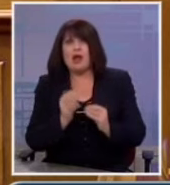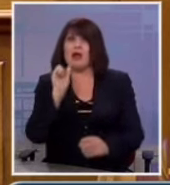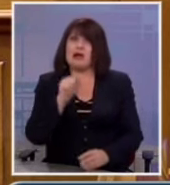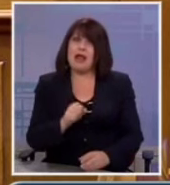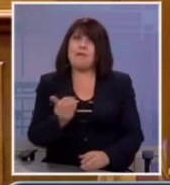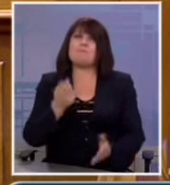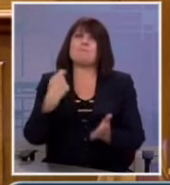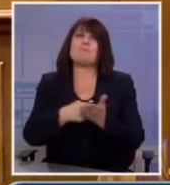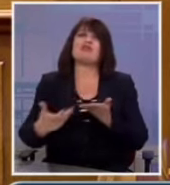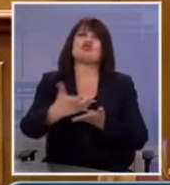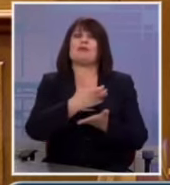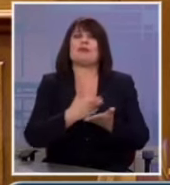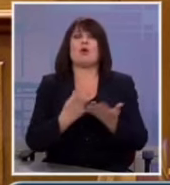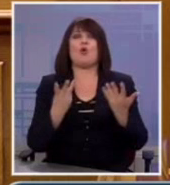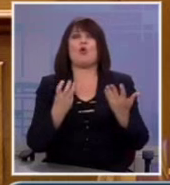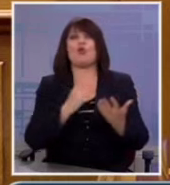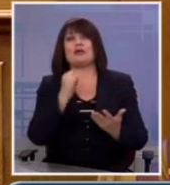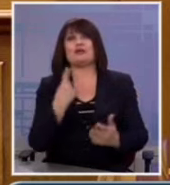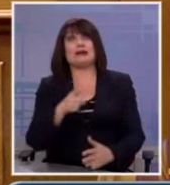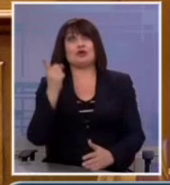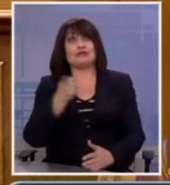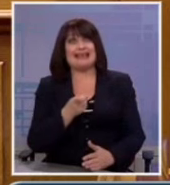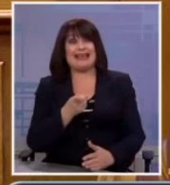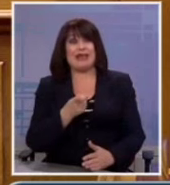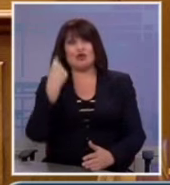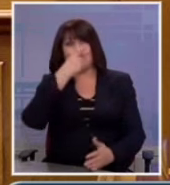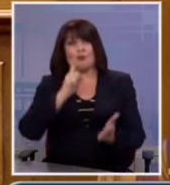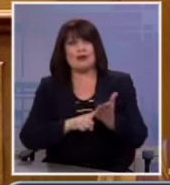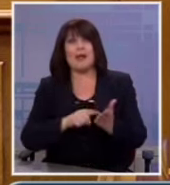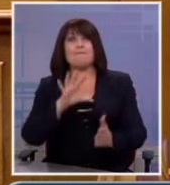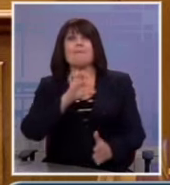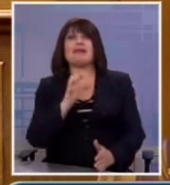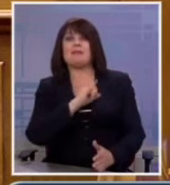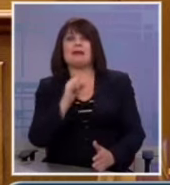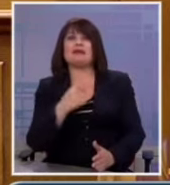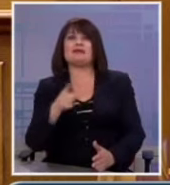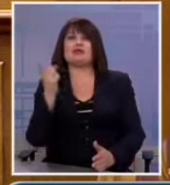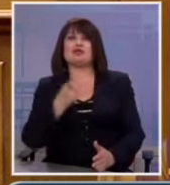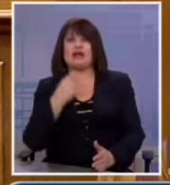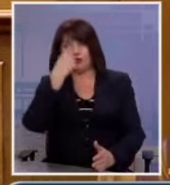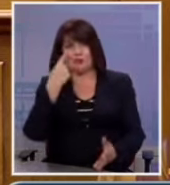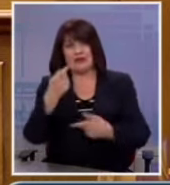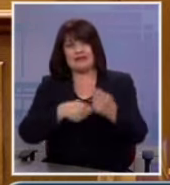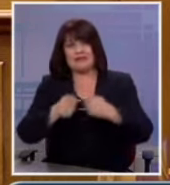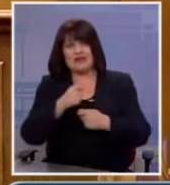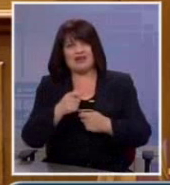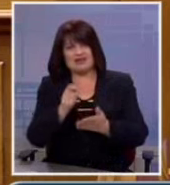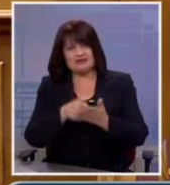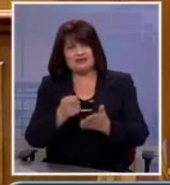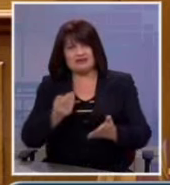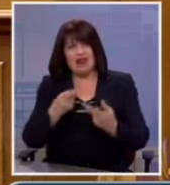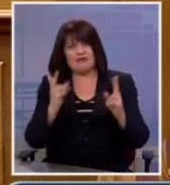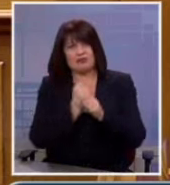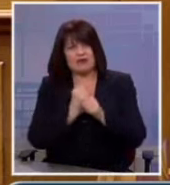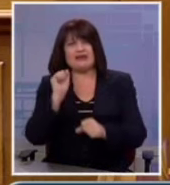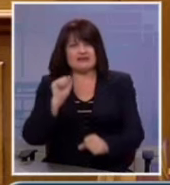προκαταβολής του φόρου εισοδήματος από το 80% στο 100% για νομικά πρόσωπα και από 55% σε 100% για ατομικές επιχειρήσεις και ελεύθερους